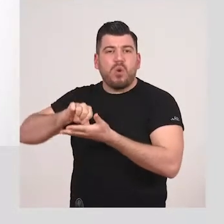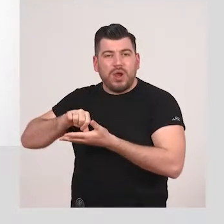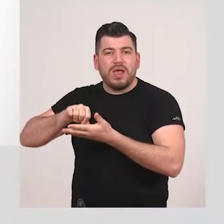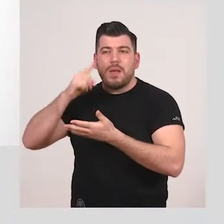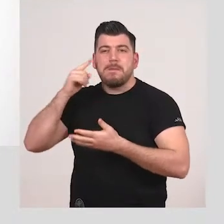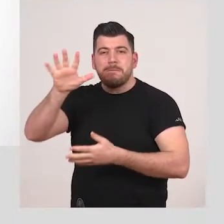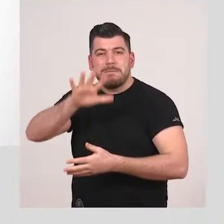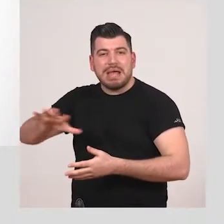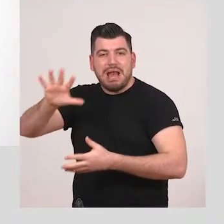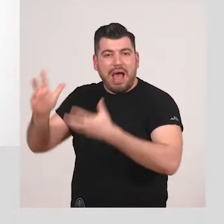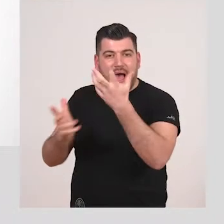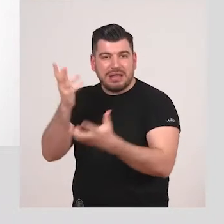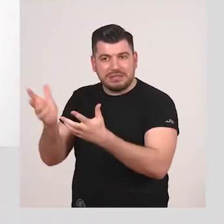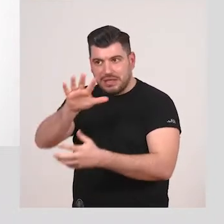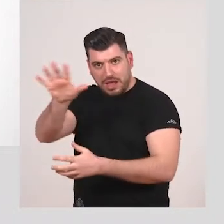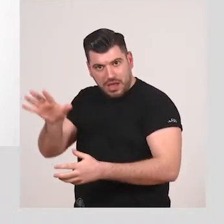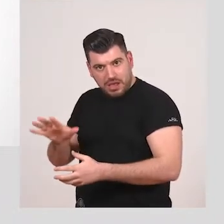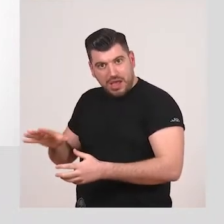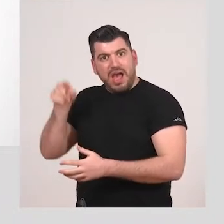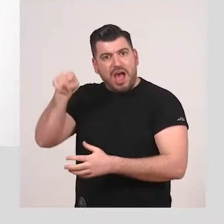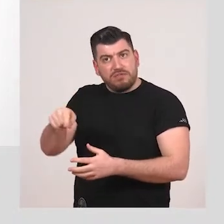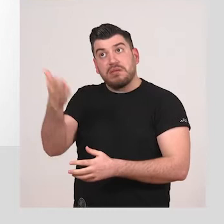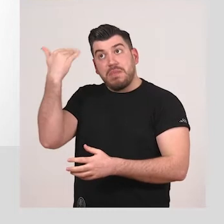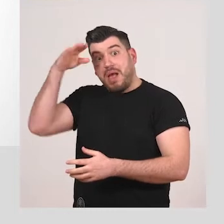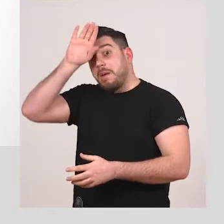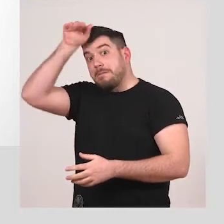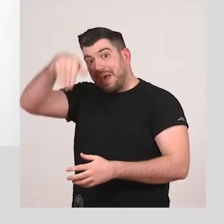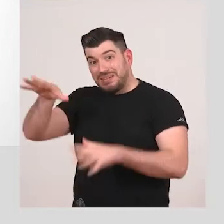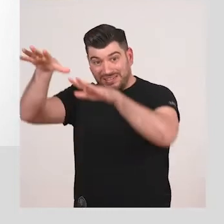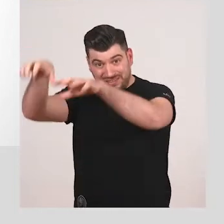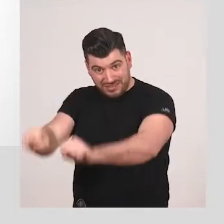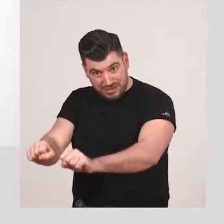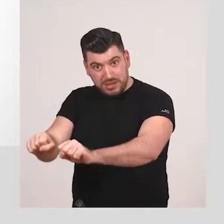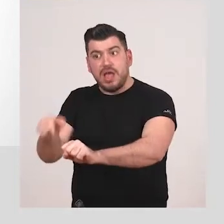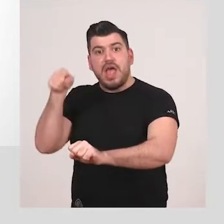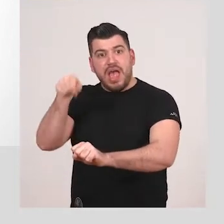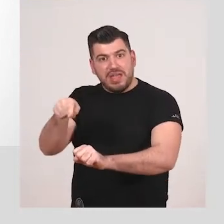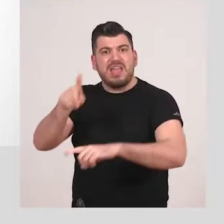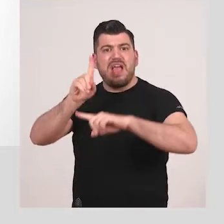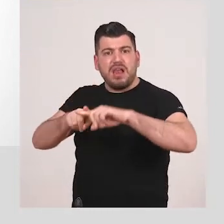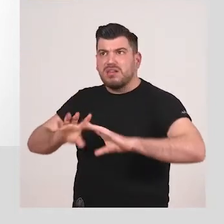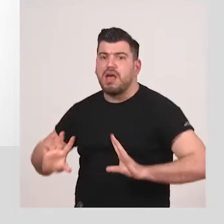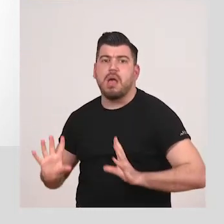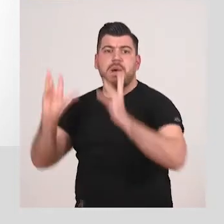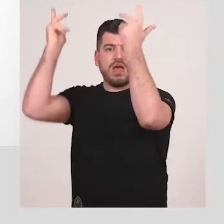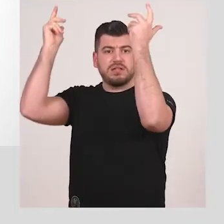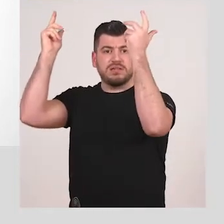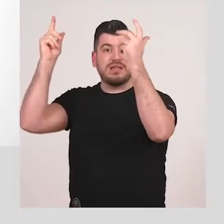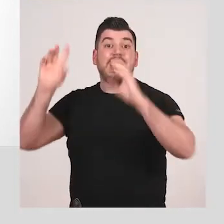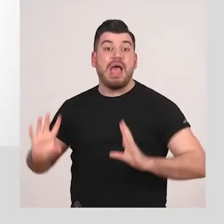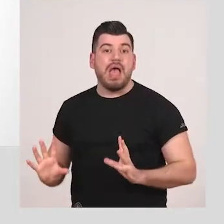Ασία, οι οποίες ήταν κατεκτημένες από τους Πέρσες. Η Επανάσταση αυτή